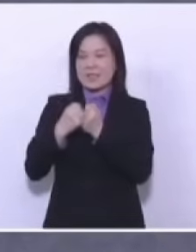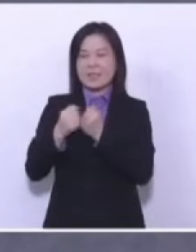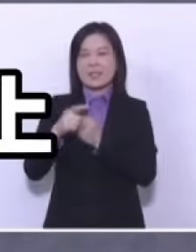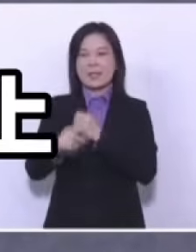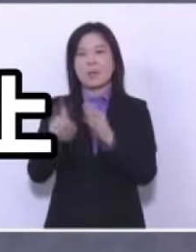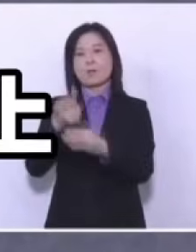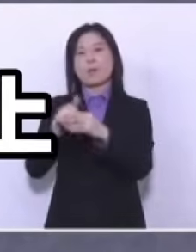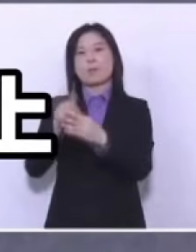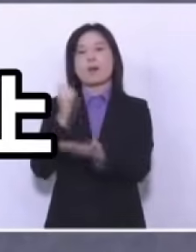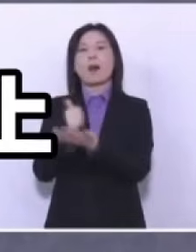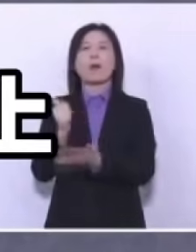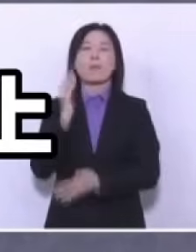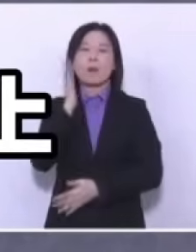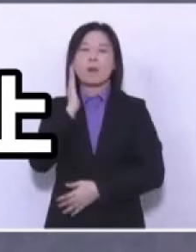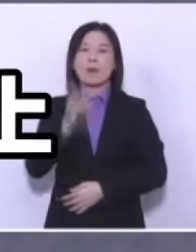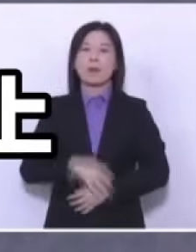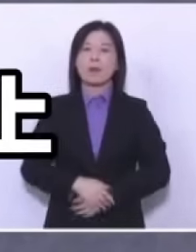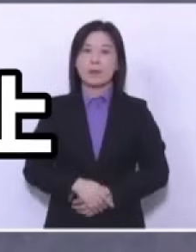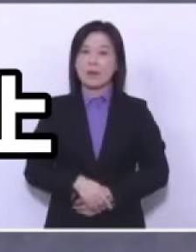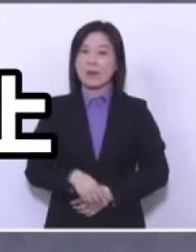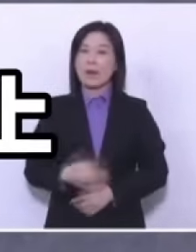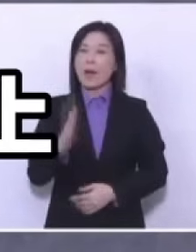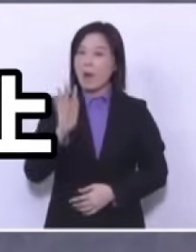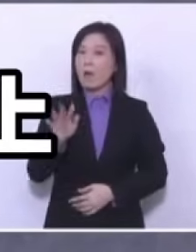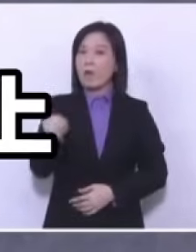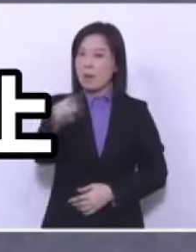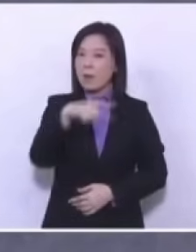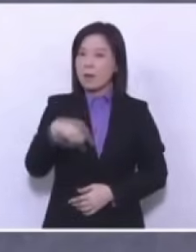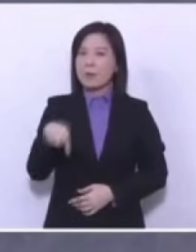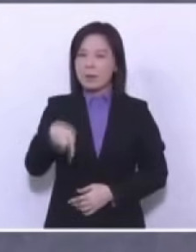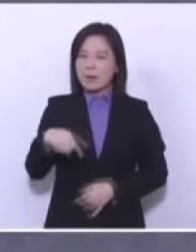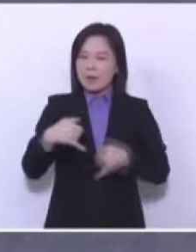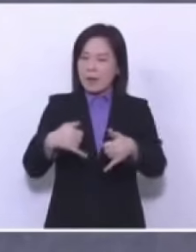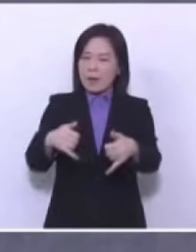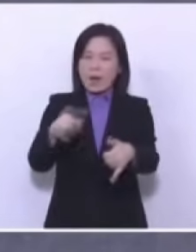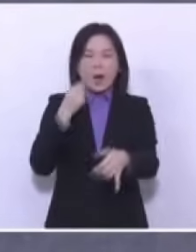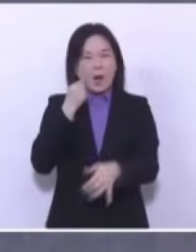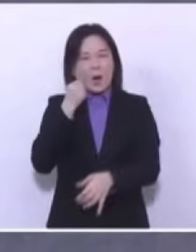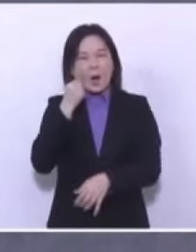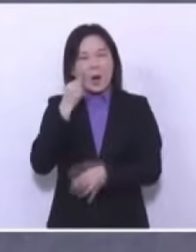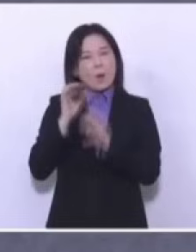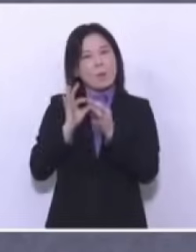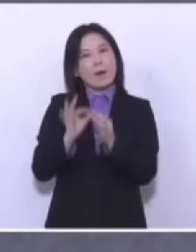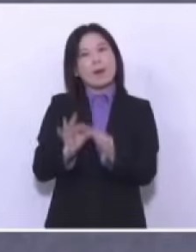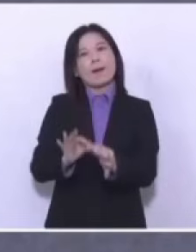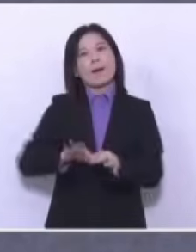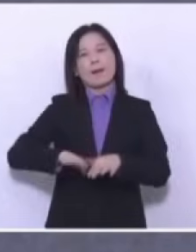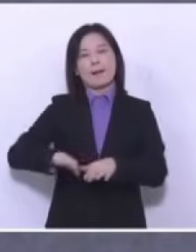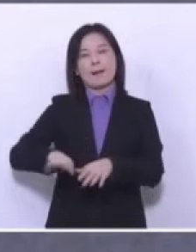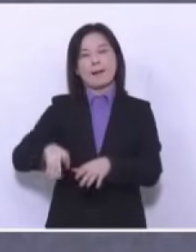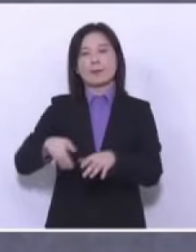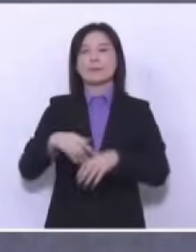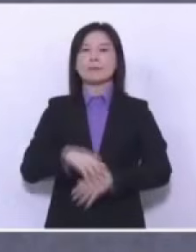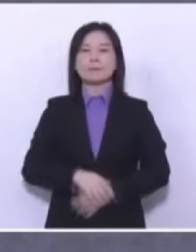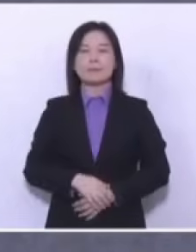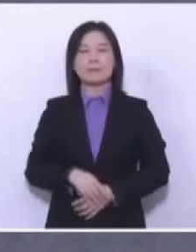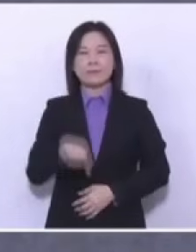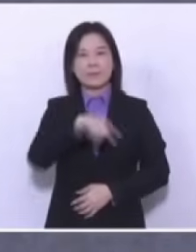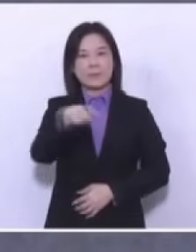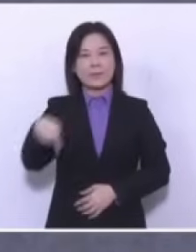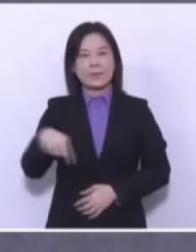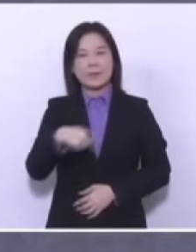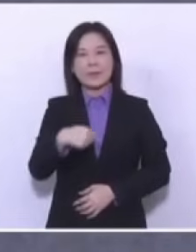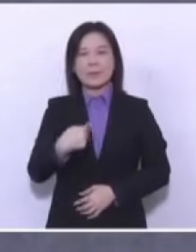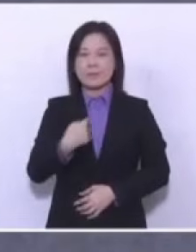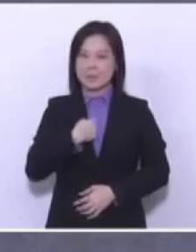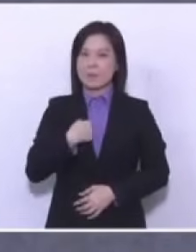们，我才能够在这一条困难的道路上持续的前进。你们是我继